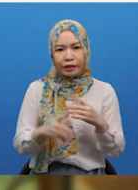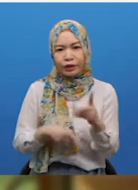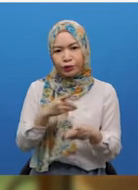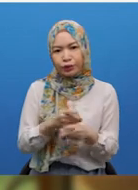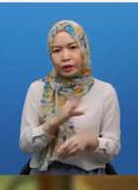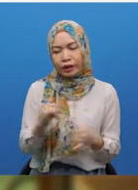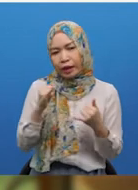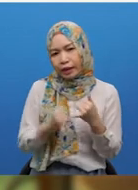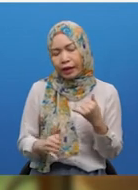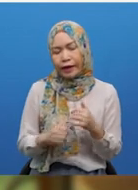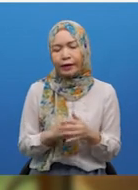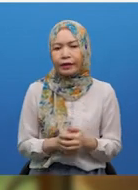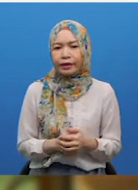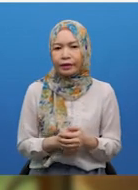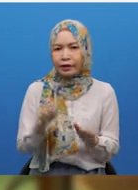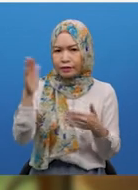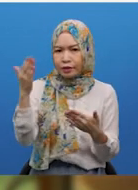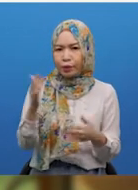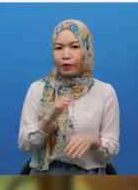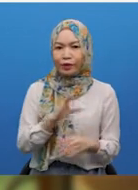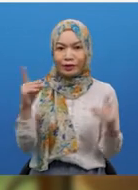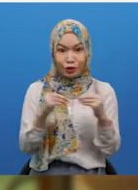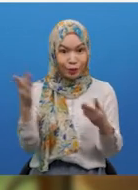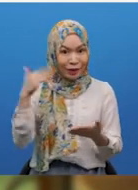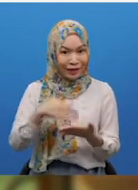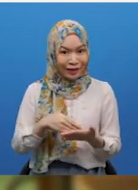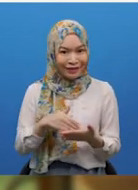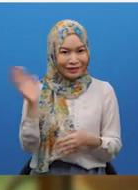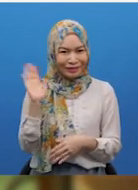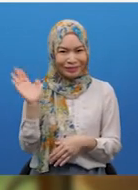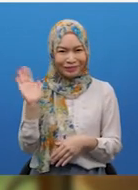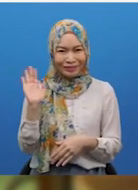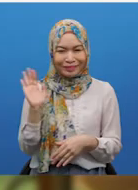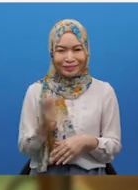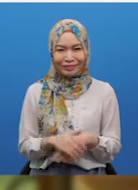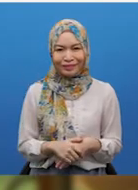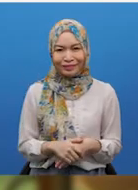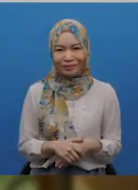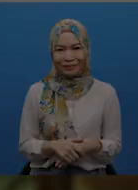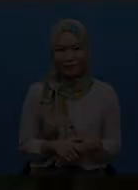akhirat. Semoga ketemu lagi. Sekian, terima kasih.